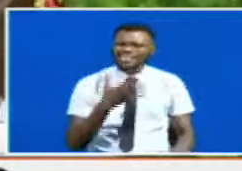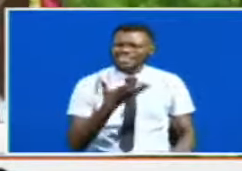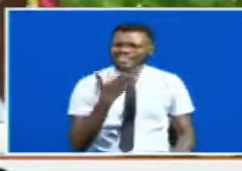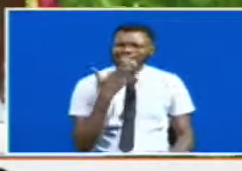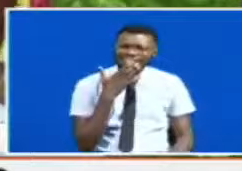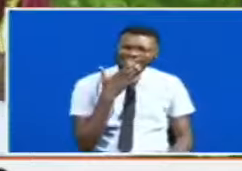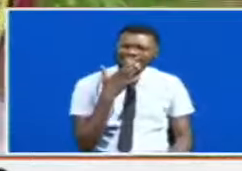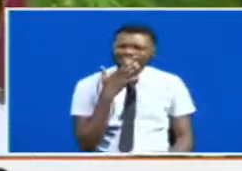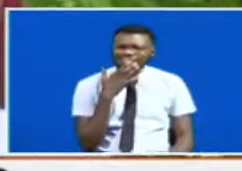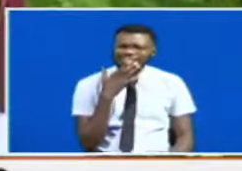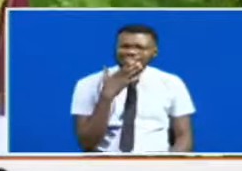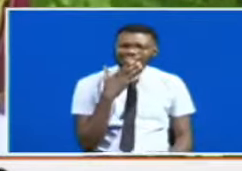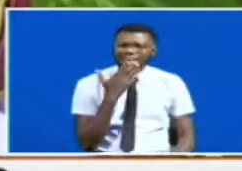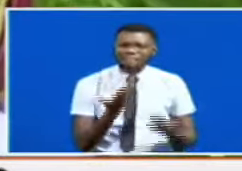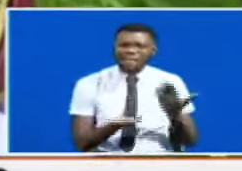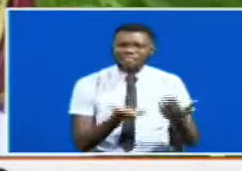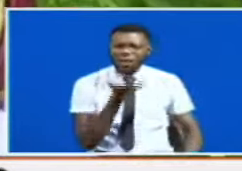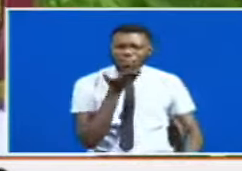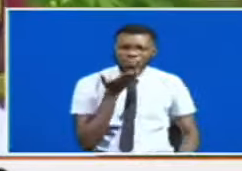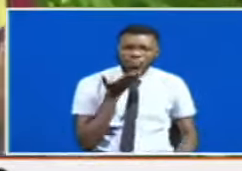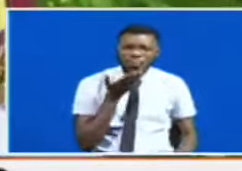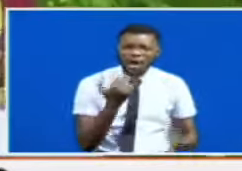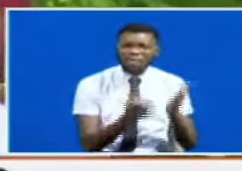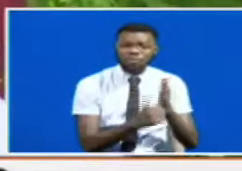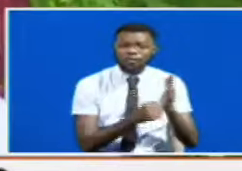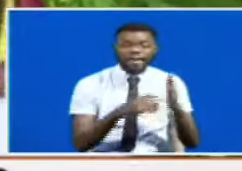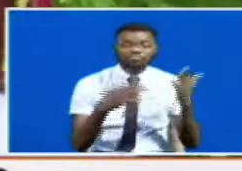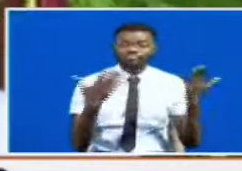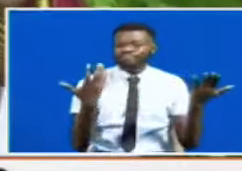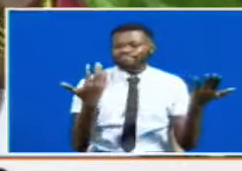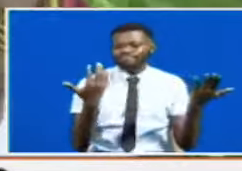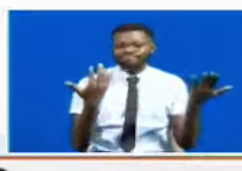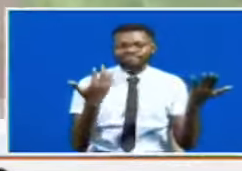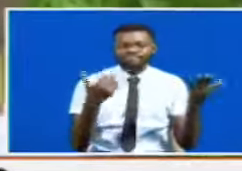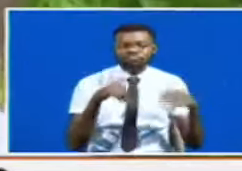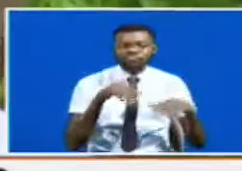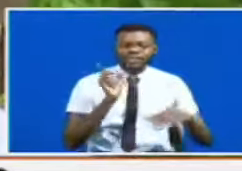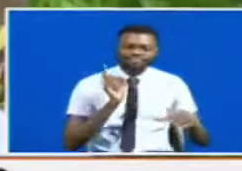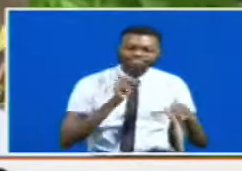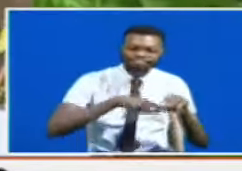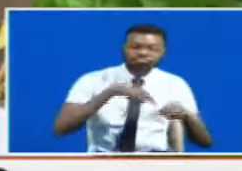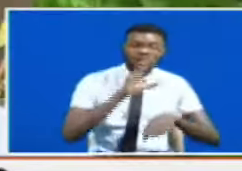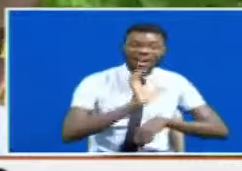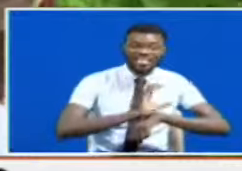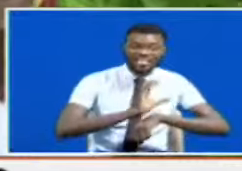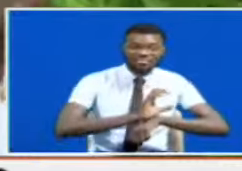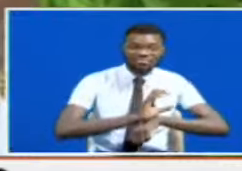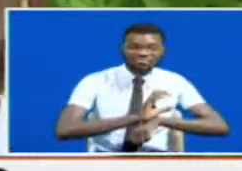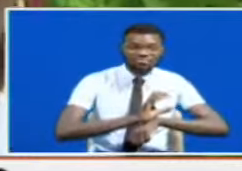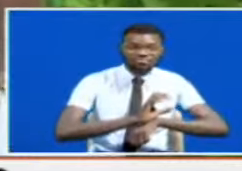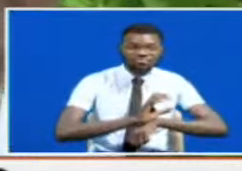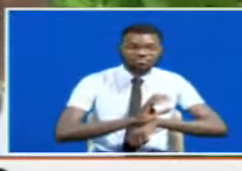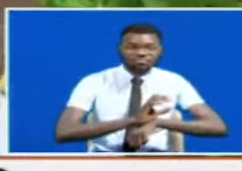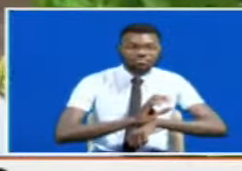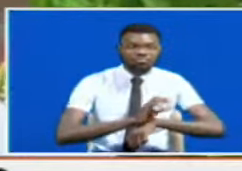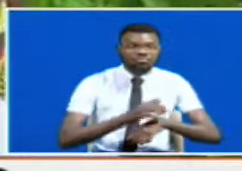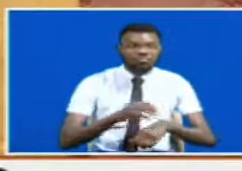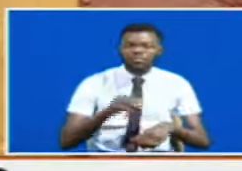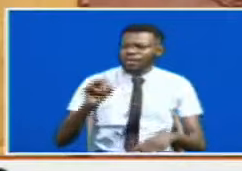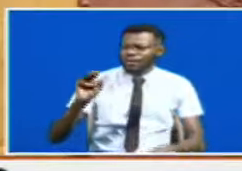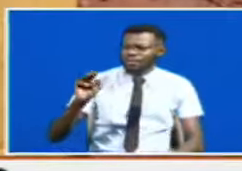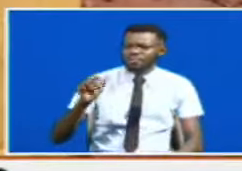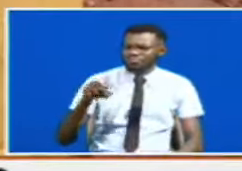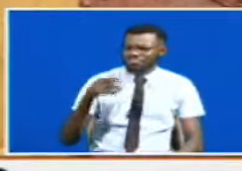wakakuwa confused, wakachukuta kama wako. Unajua watu wako na mambo yao tofauti tofauti. Hata hiyo mambo atakani kusikia hiyo mambo ya Mackenzie hata